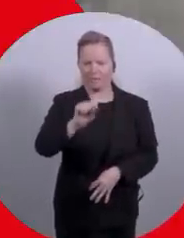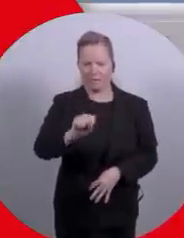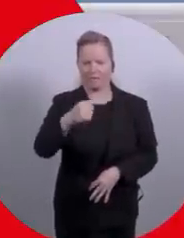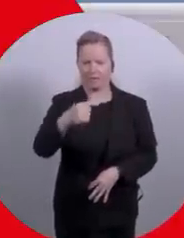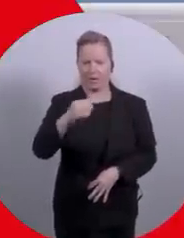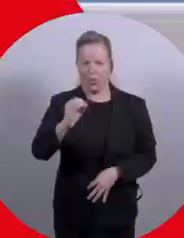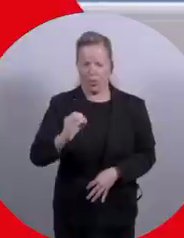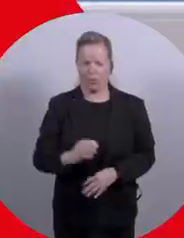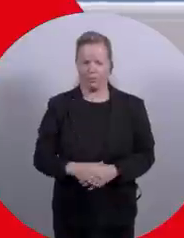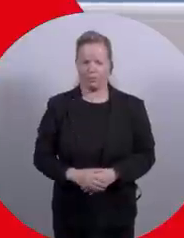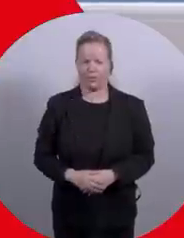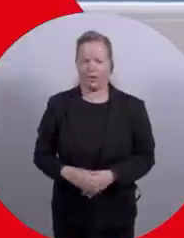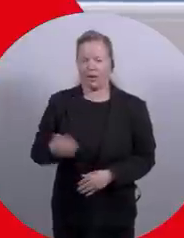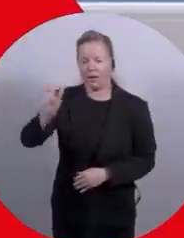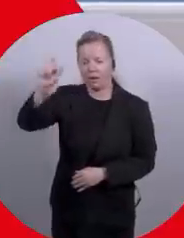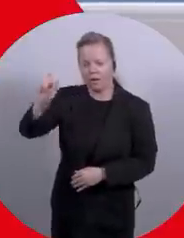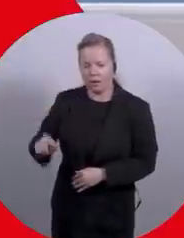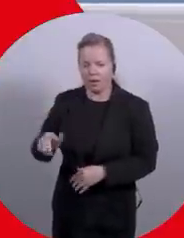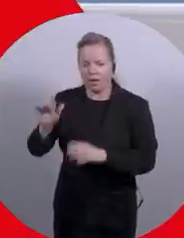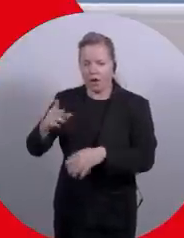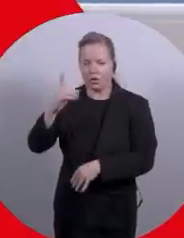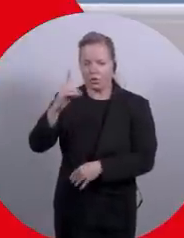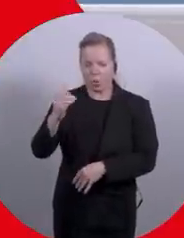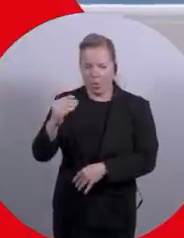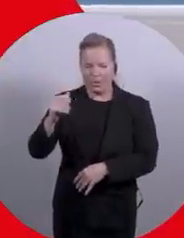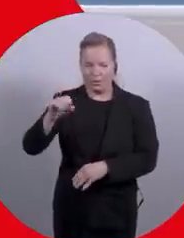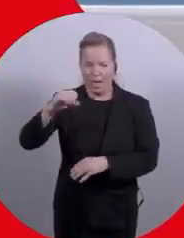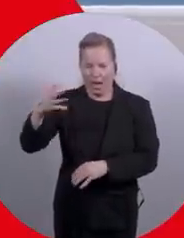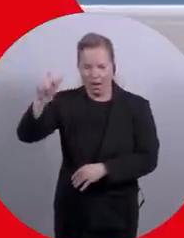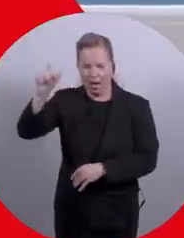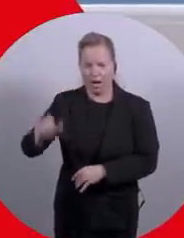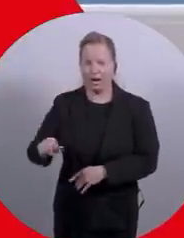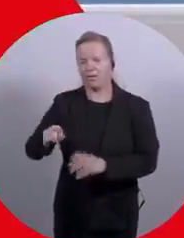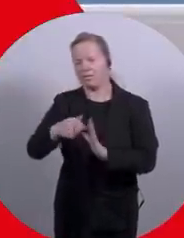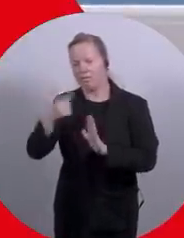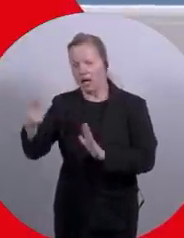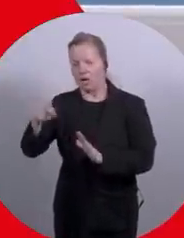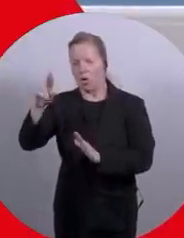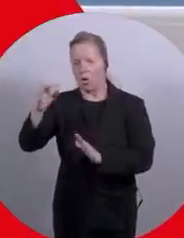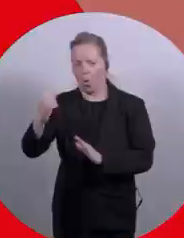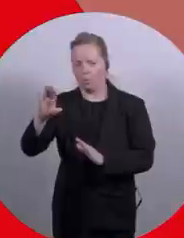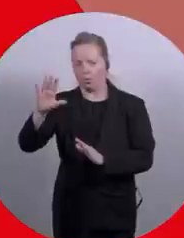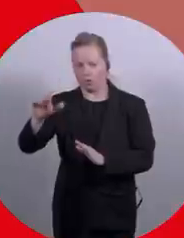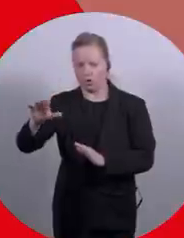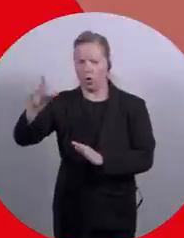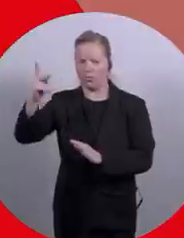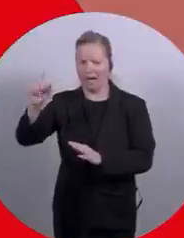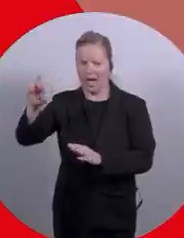Bernd dobesberger ist der nächste und in Vorbereitung Anna robasch und Karin Greiner